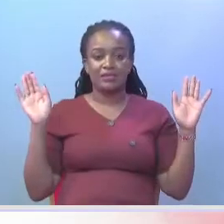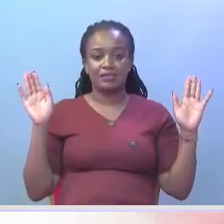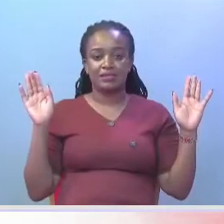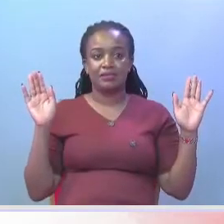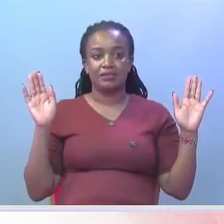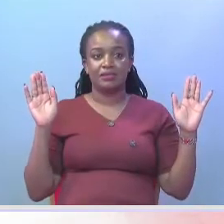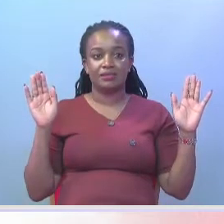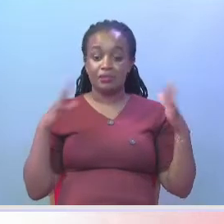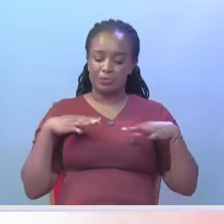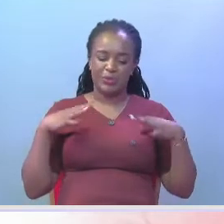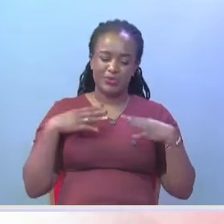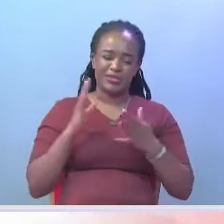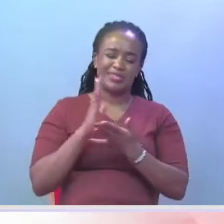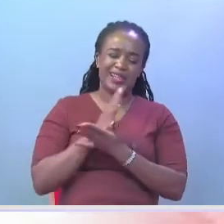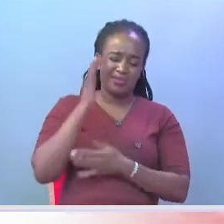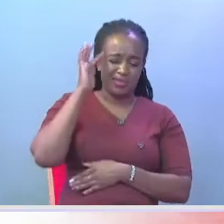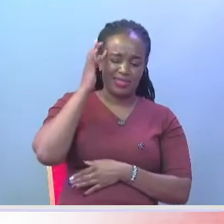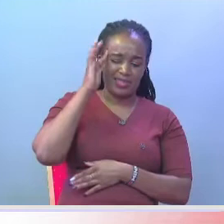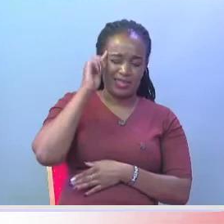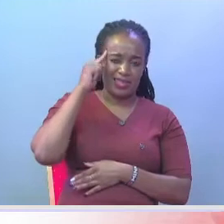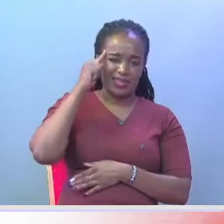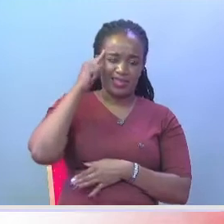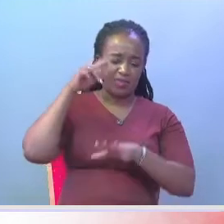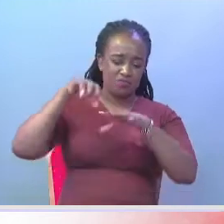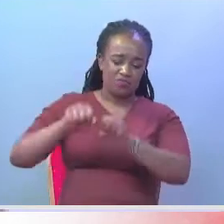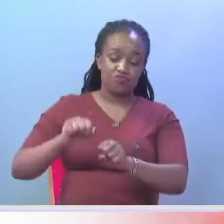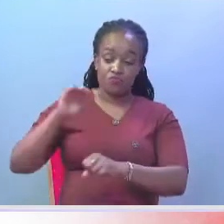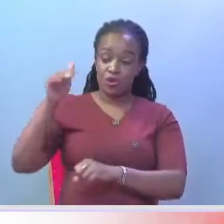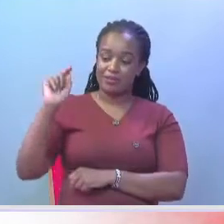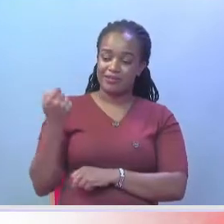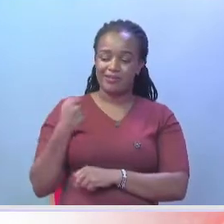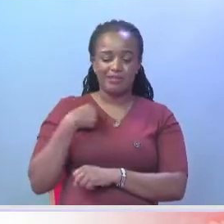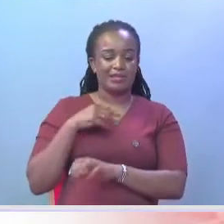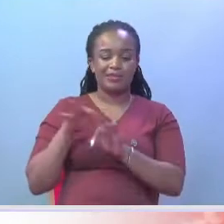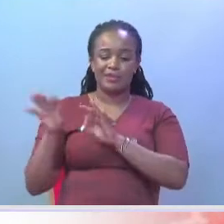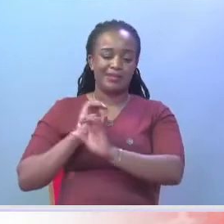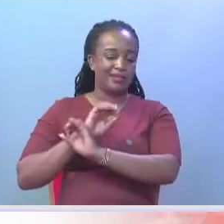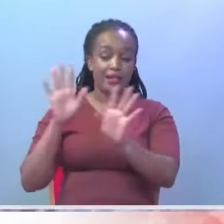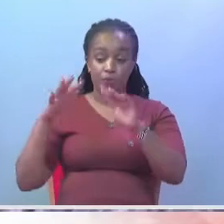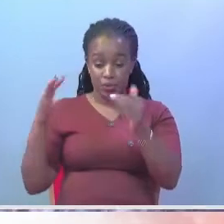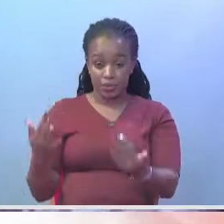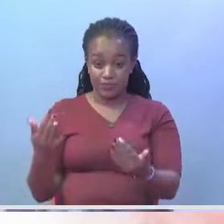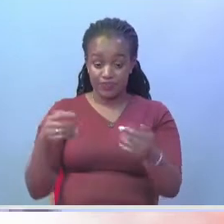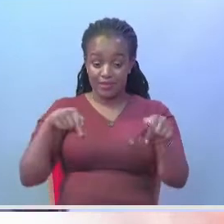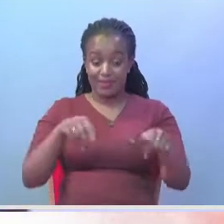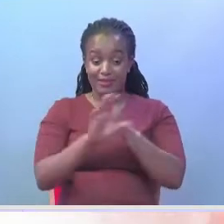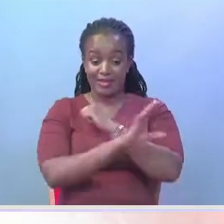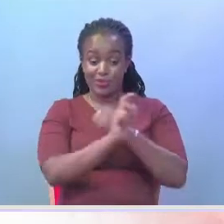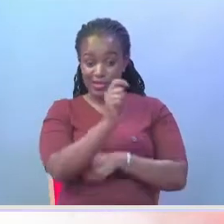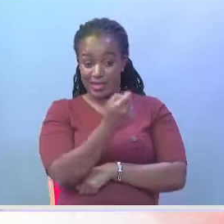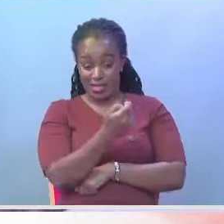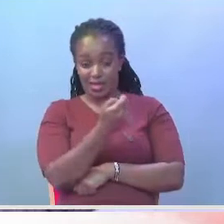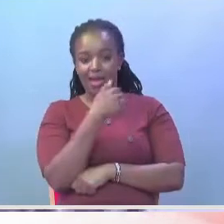ambao wanajifanya wao ndio wenye mlima Kenya. Nataka tu niwaambie wazi. Kenya hii iko na